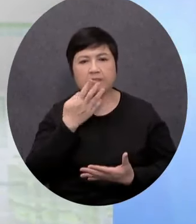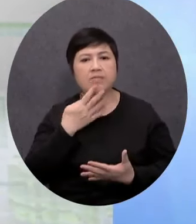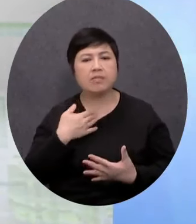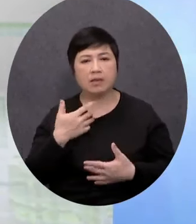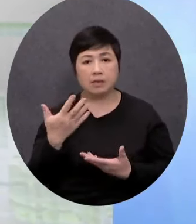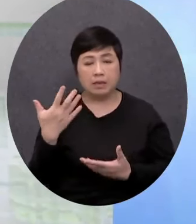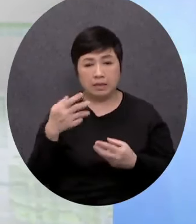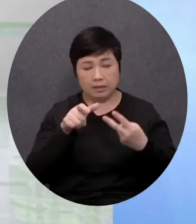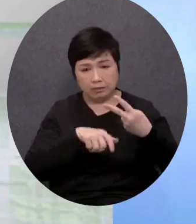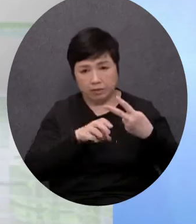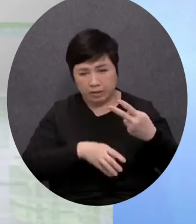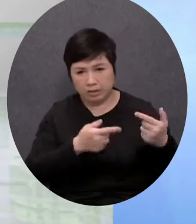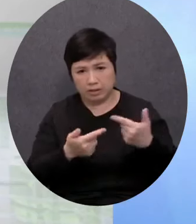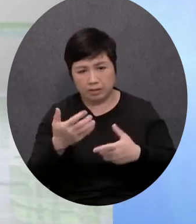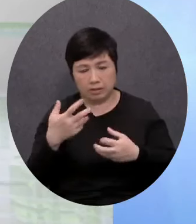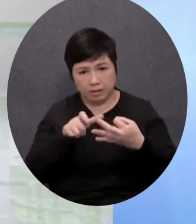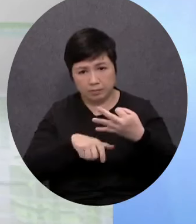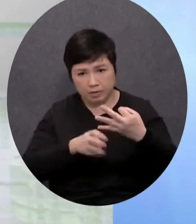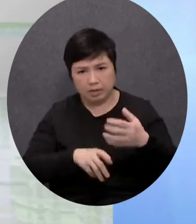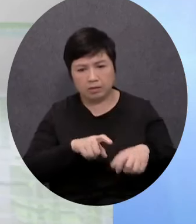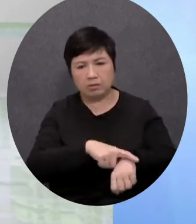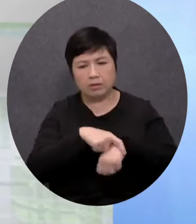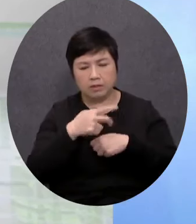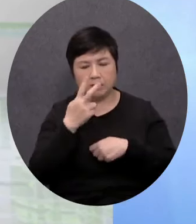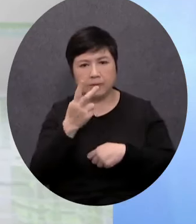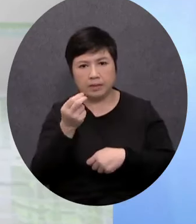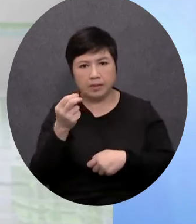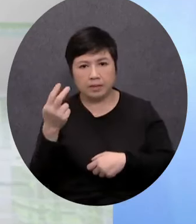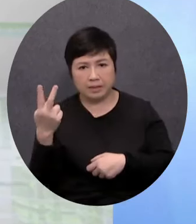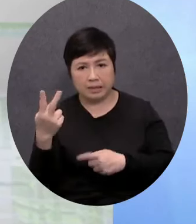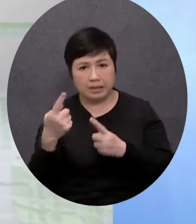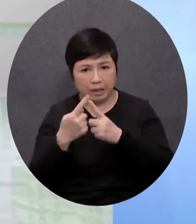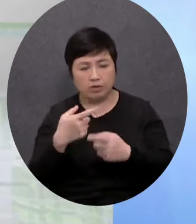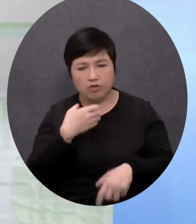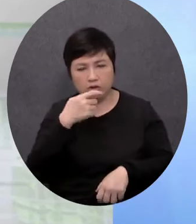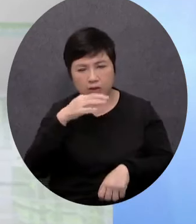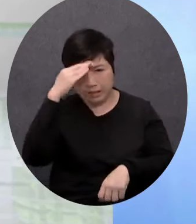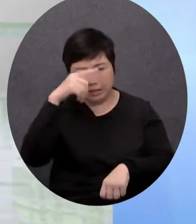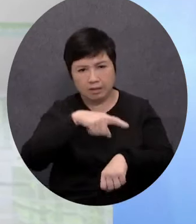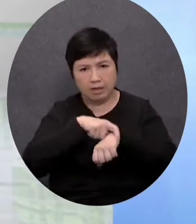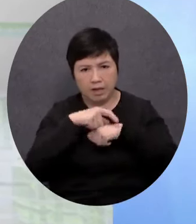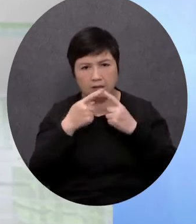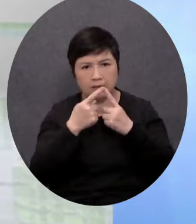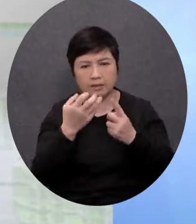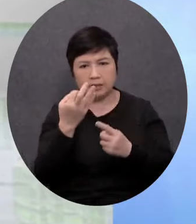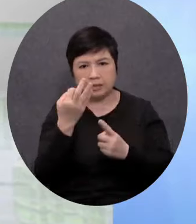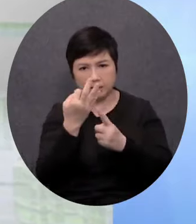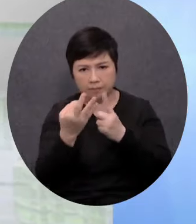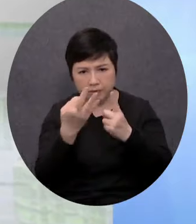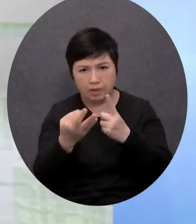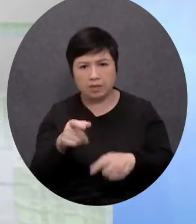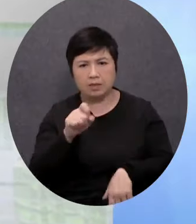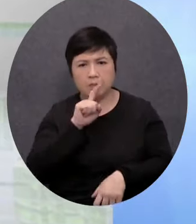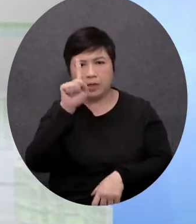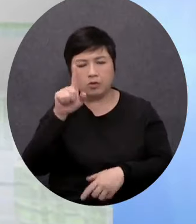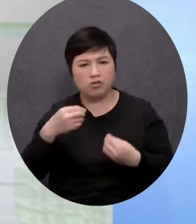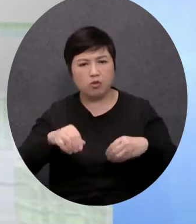上个月底，合共拘捕272人，其中香港警方拘捕13人，其中一人系教职